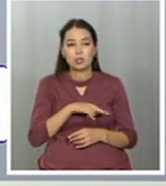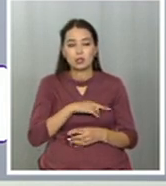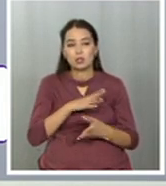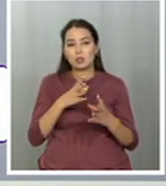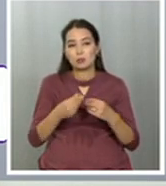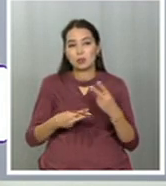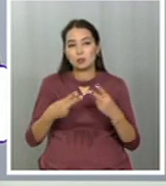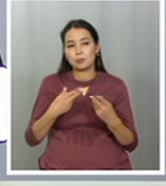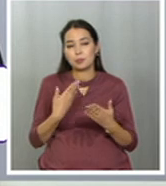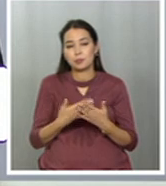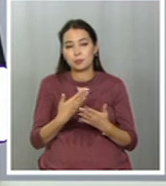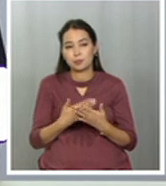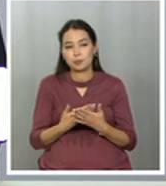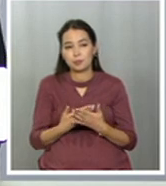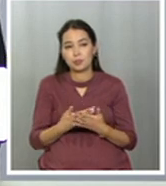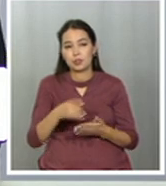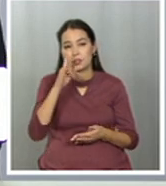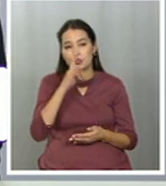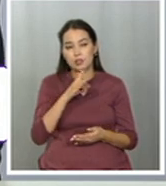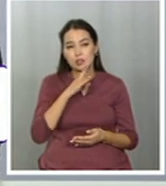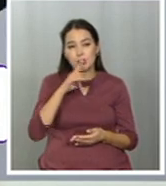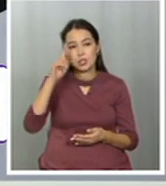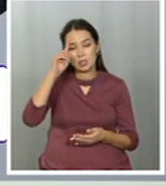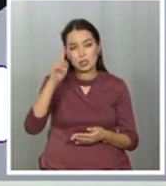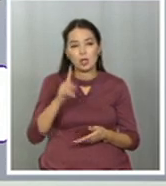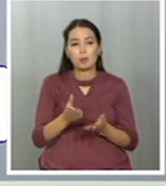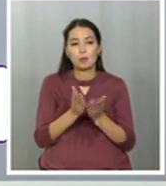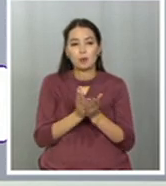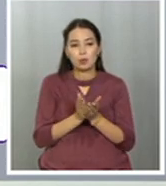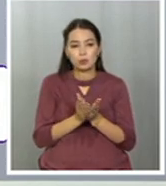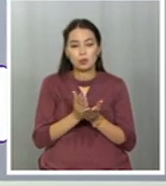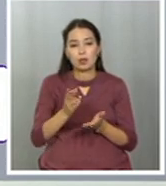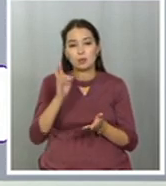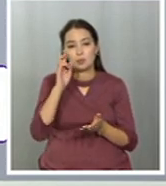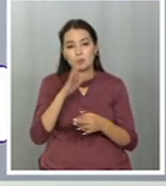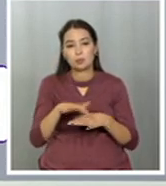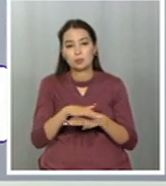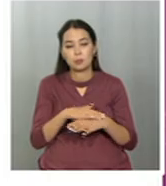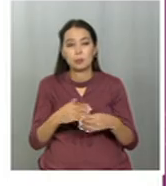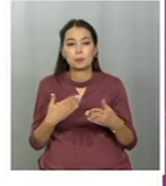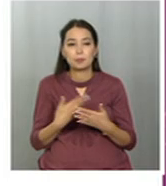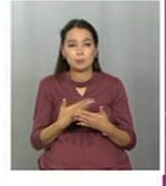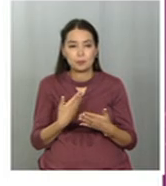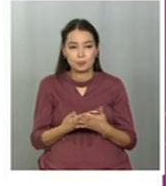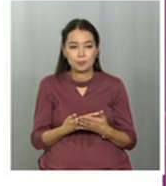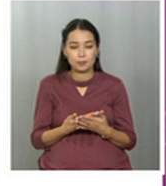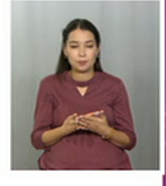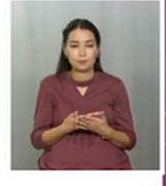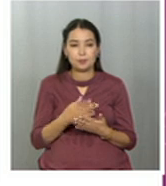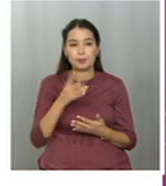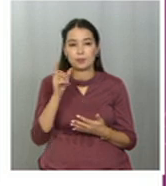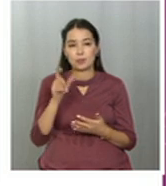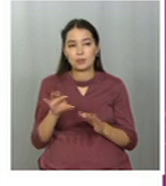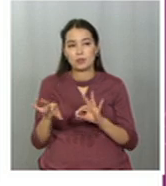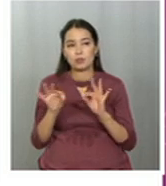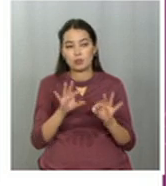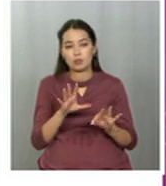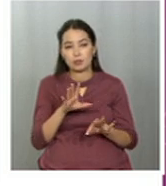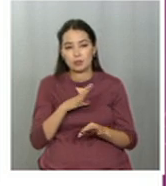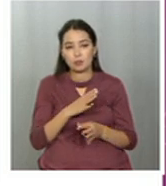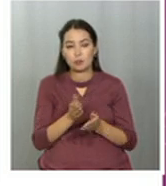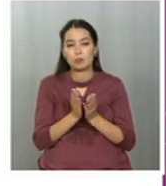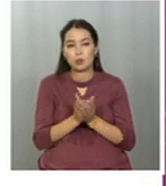қазір Қазақстан, Израиль, Португалия мемлекеттерін салыстырмалы түрде алдық. Яғни Португалия, Израиль, мемлекеттерінің